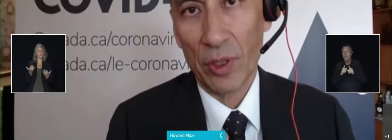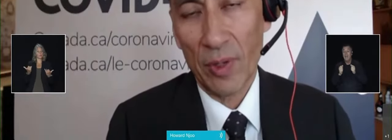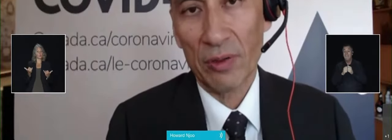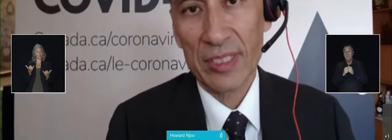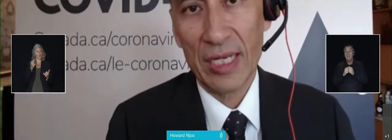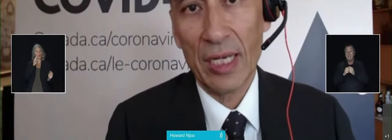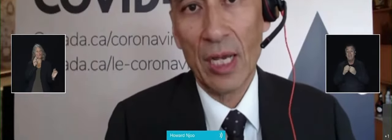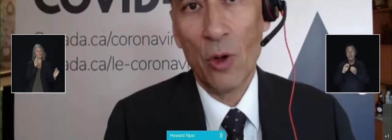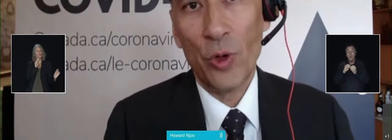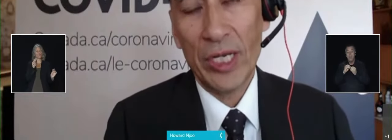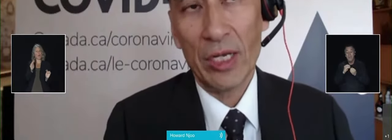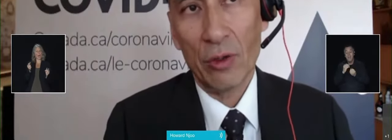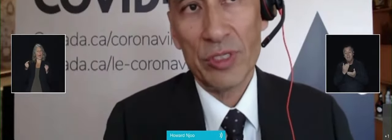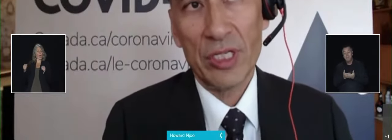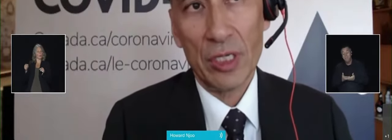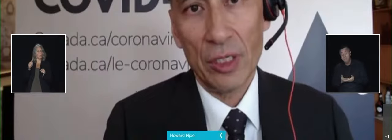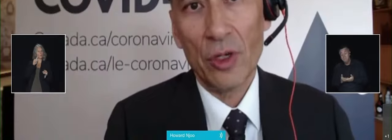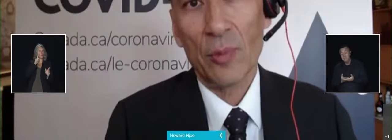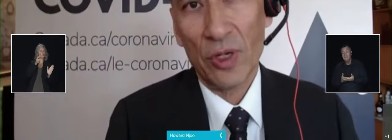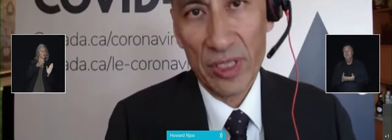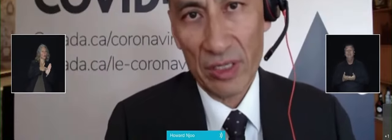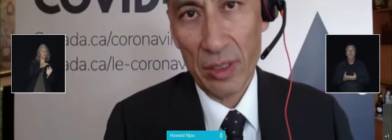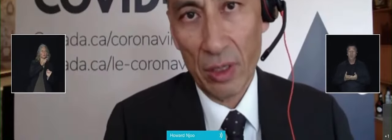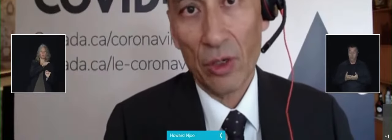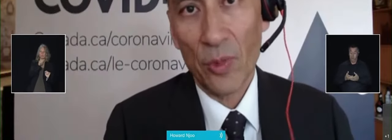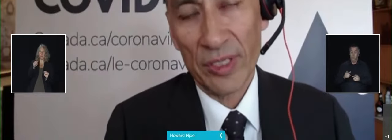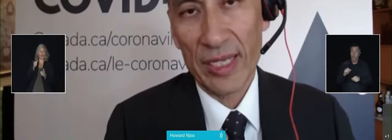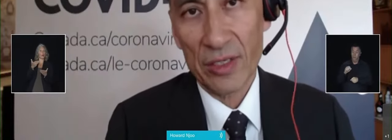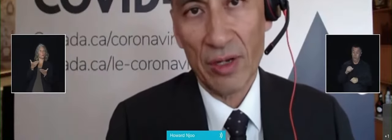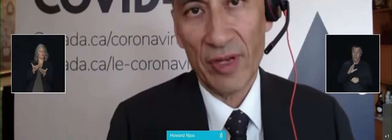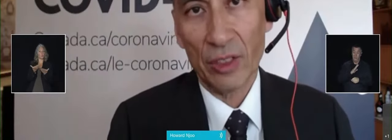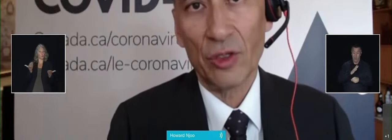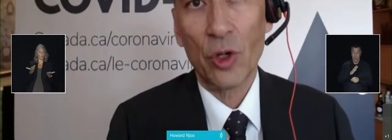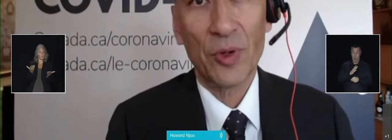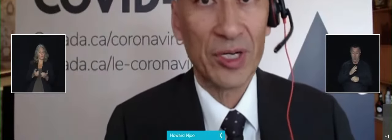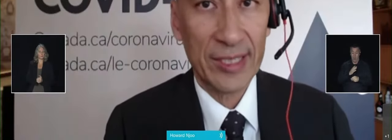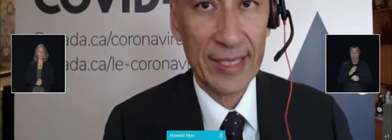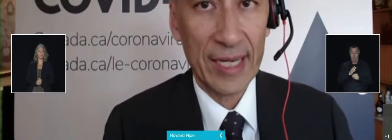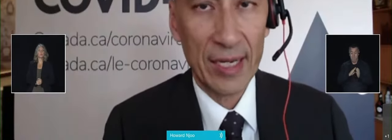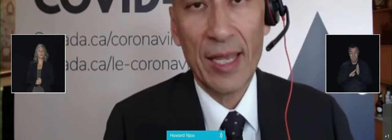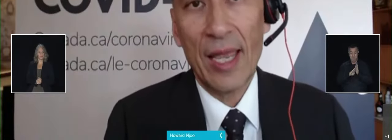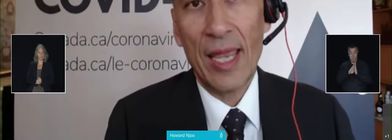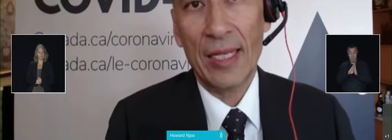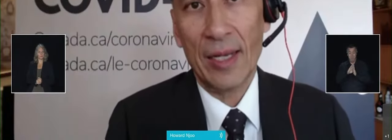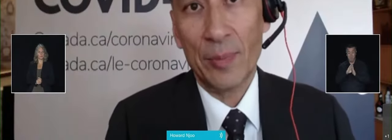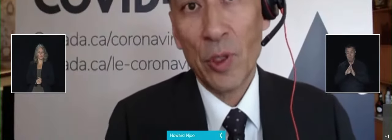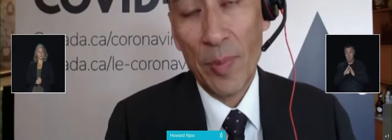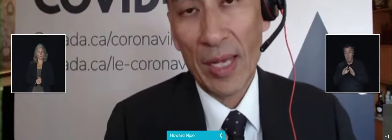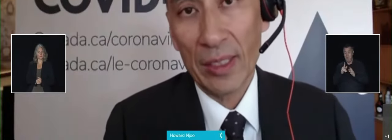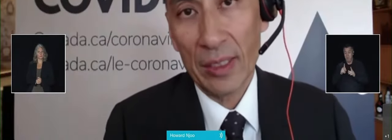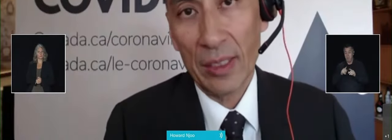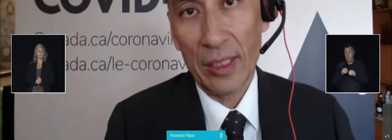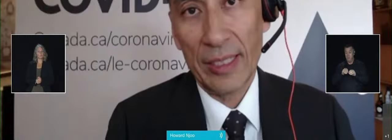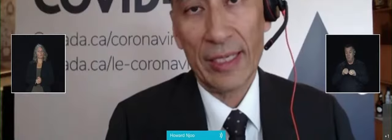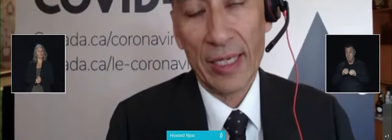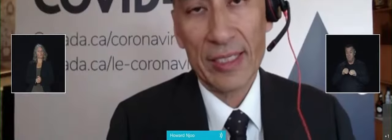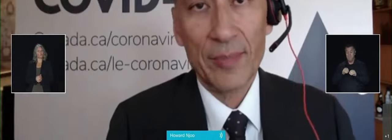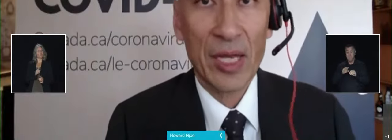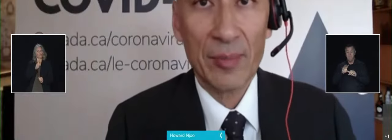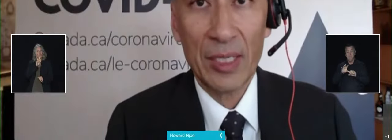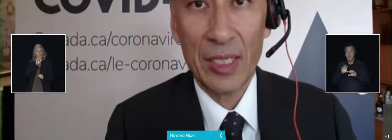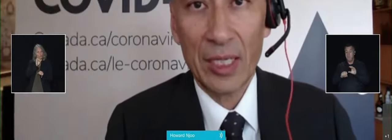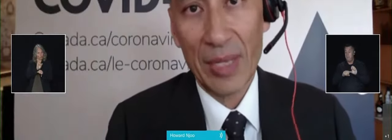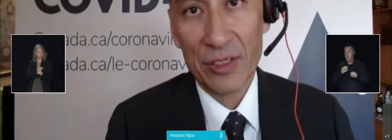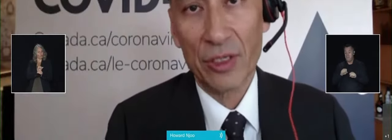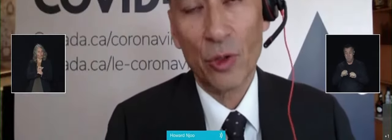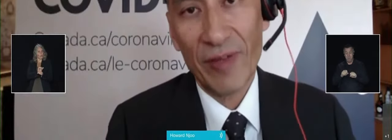données probantes, c'est, oui, aussi une augmentation avec le nombre de cas. Et la plupart des cas,